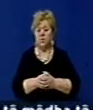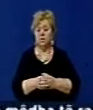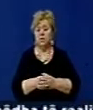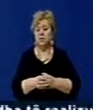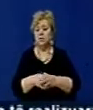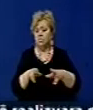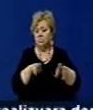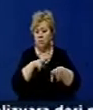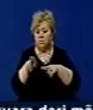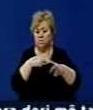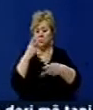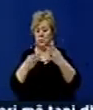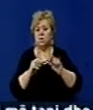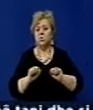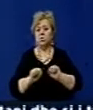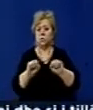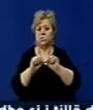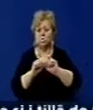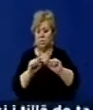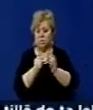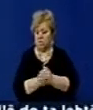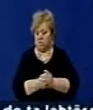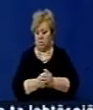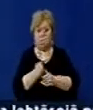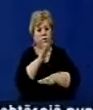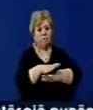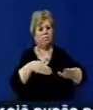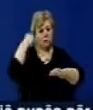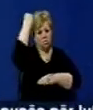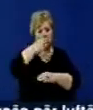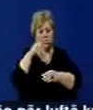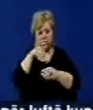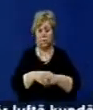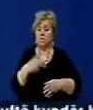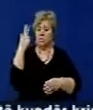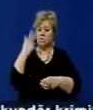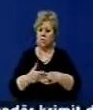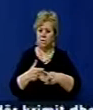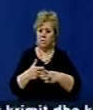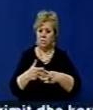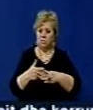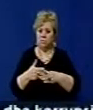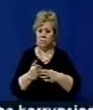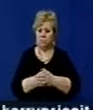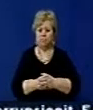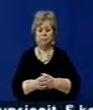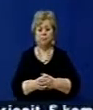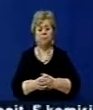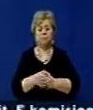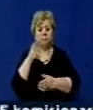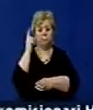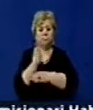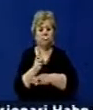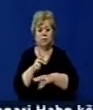mundshme juridike për ta kundërshtuar. Parlamenti i Kosovës ka votuar 3 herë për ekzekutimin e vendimit të